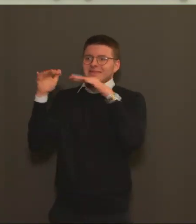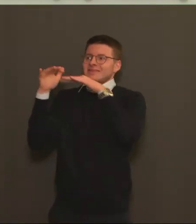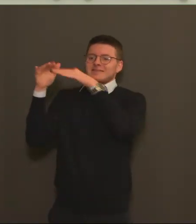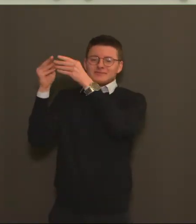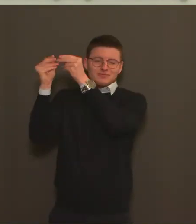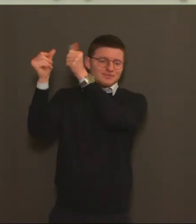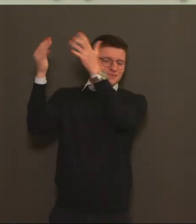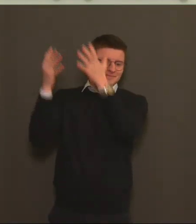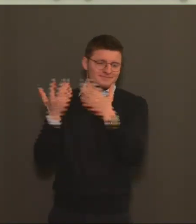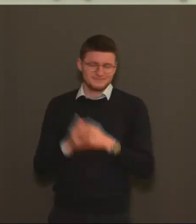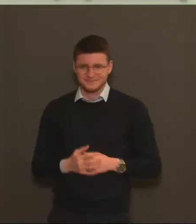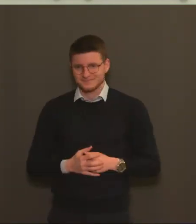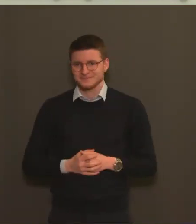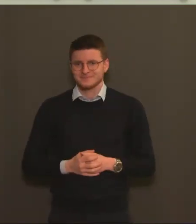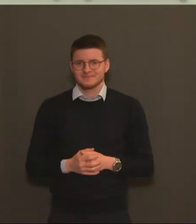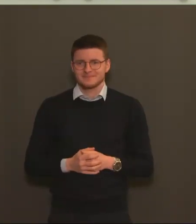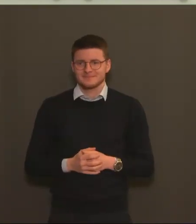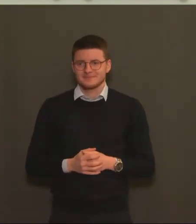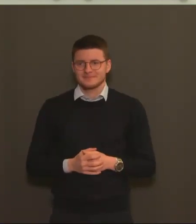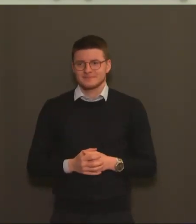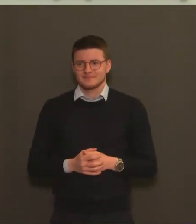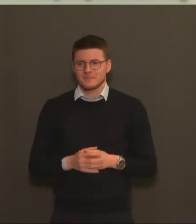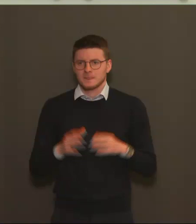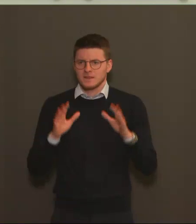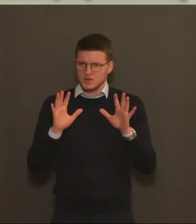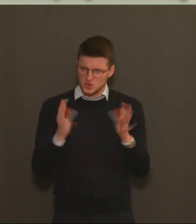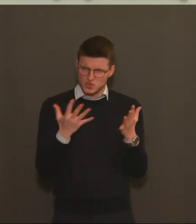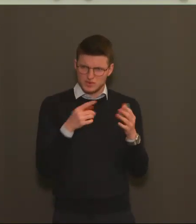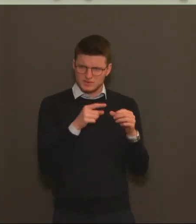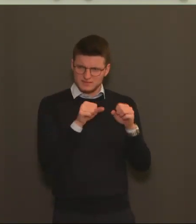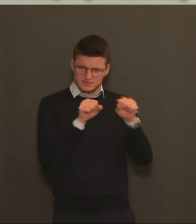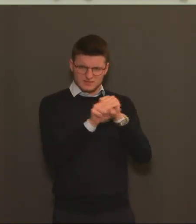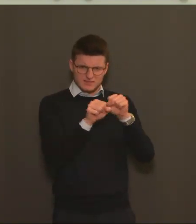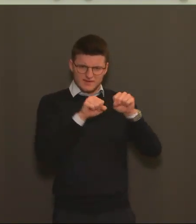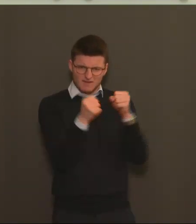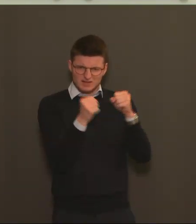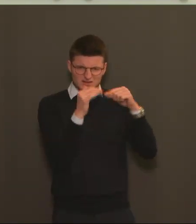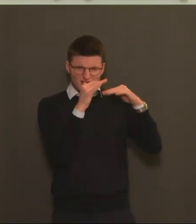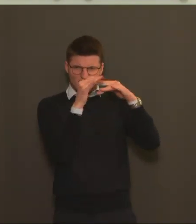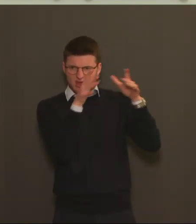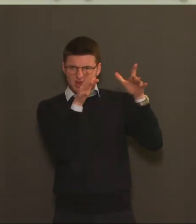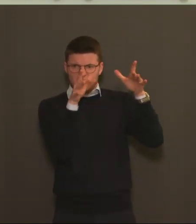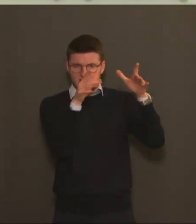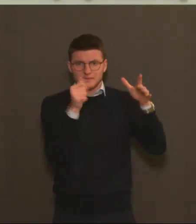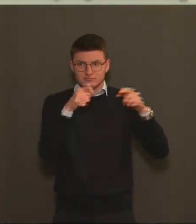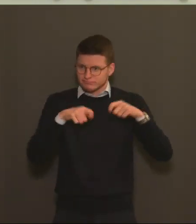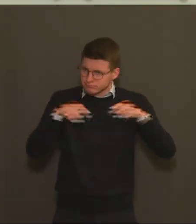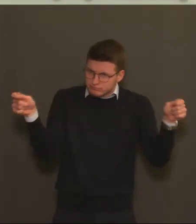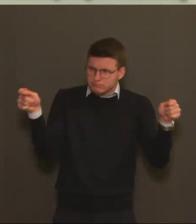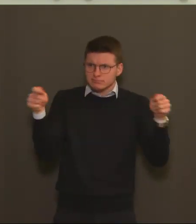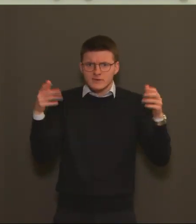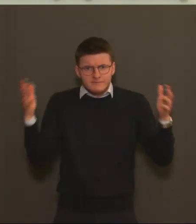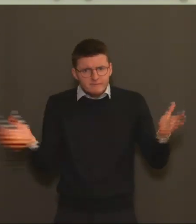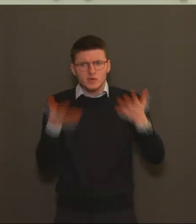We kunnen dit fenomeen voorkomen door de ruimte goed te verluchten of te ventileren. En behalve verluchten